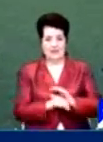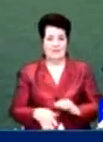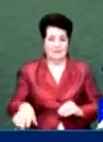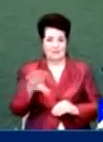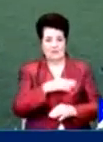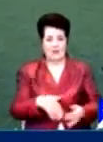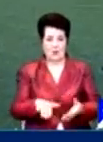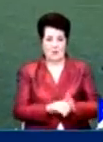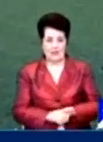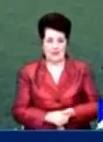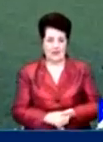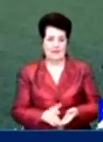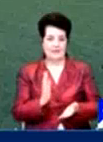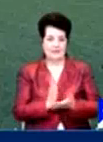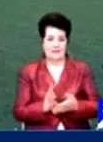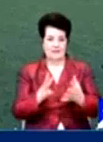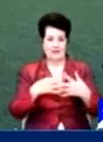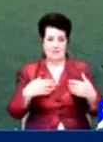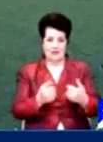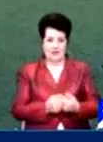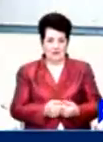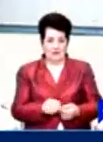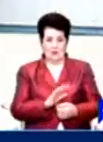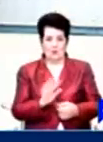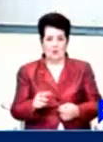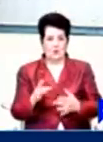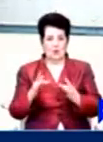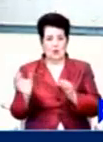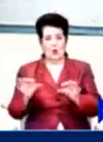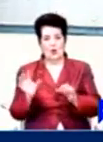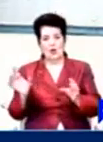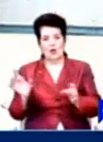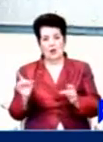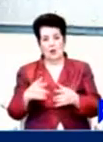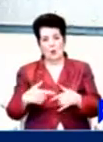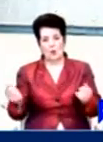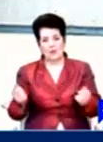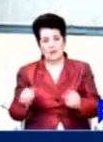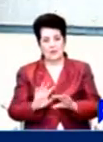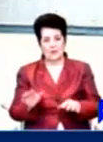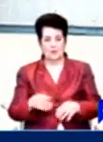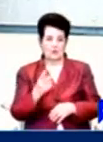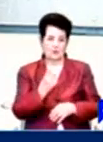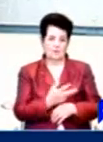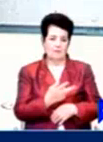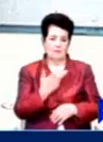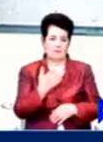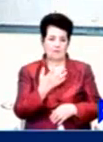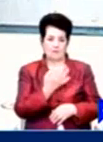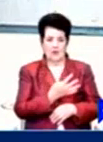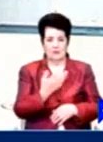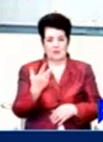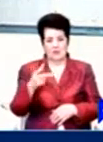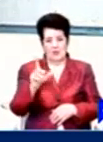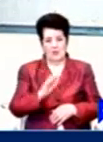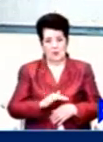în comunitate, ei stau în familii. Ei nu stau într-un hotel sau ei stau în familie, câte 4, câte 3, și la fel ei acolo